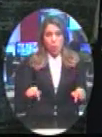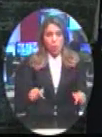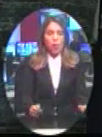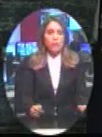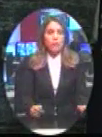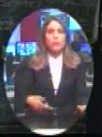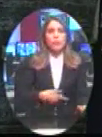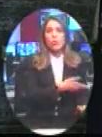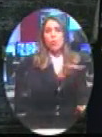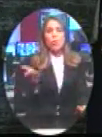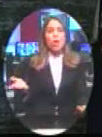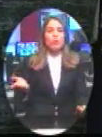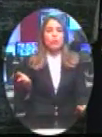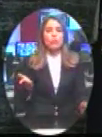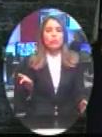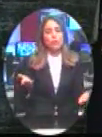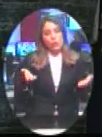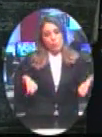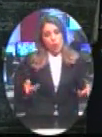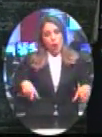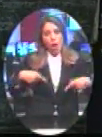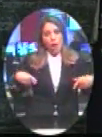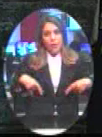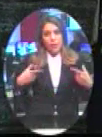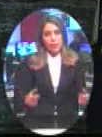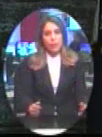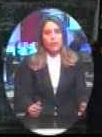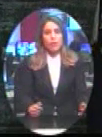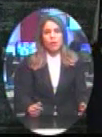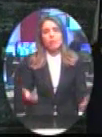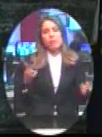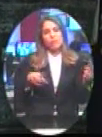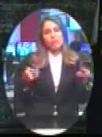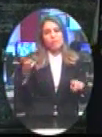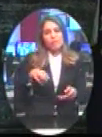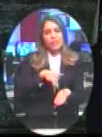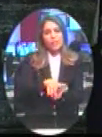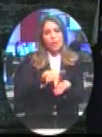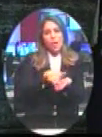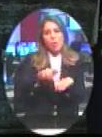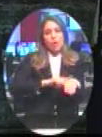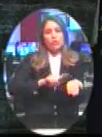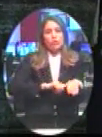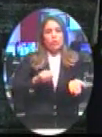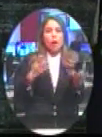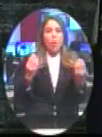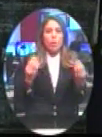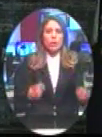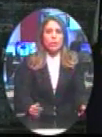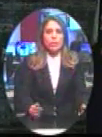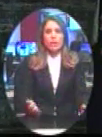אליו, מדמם כבר חודשים ארוכים, מתסכול וייאוש,